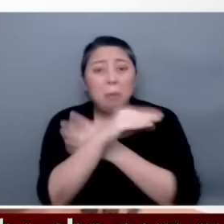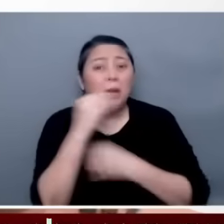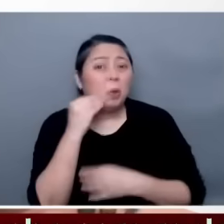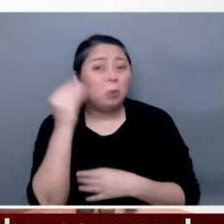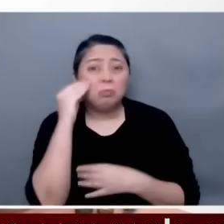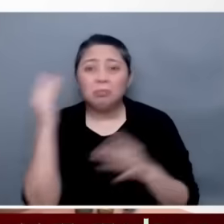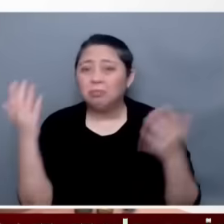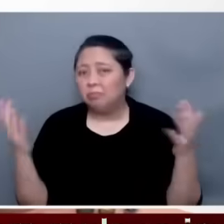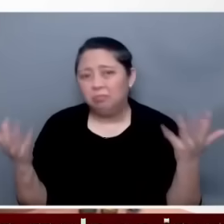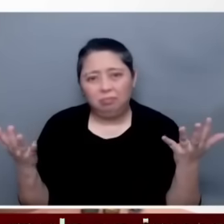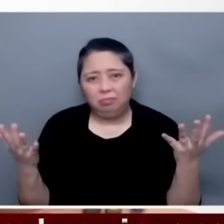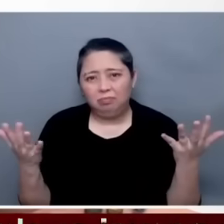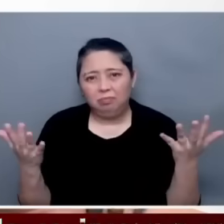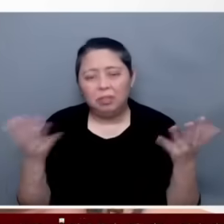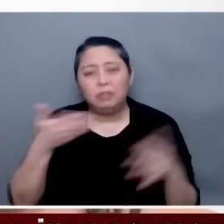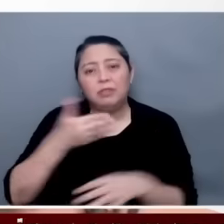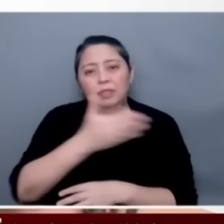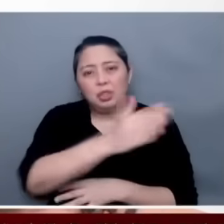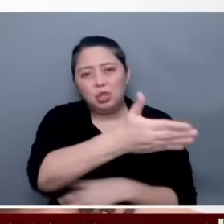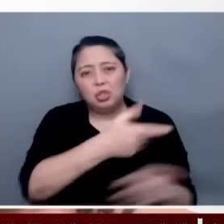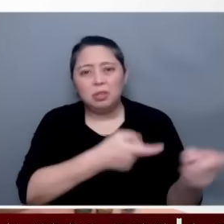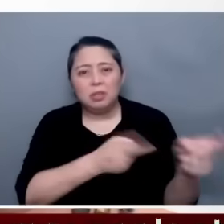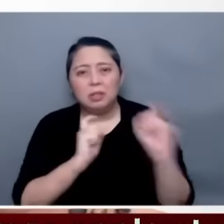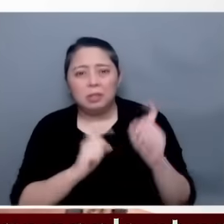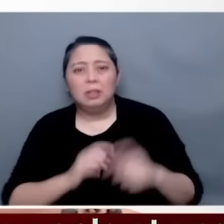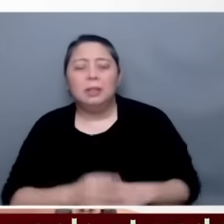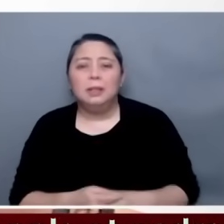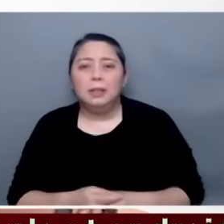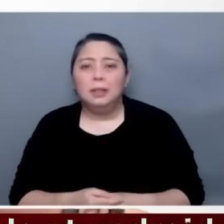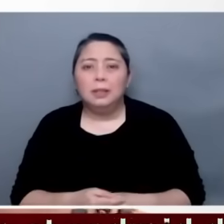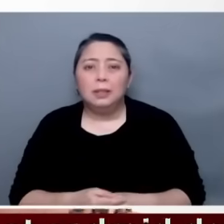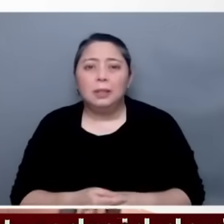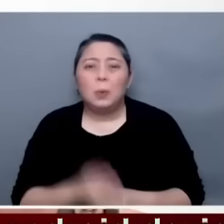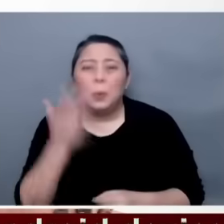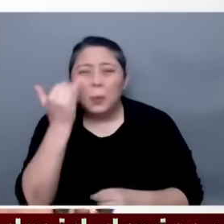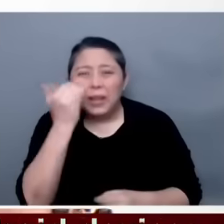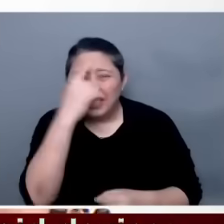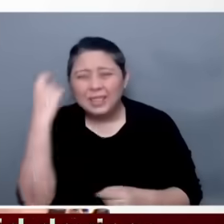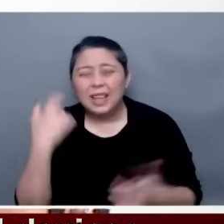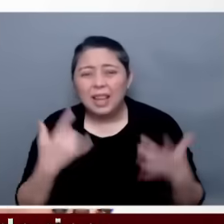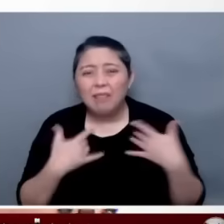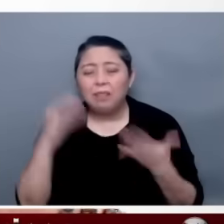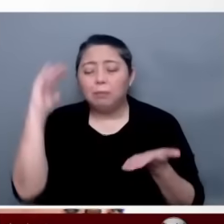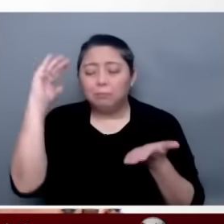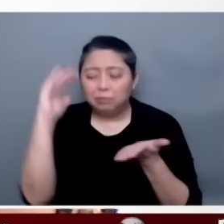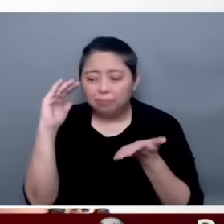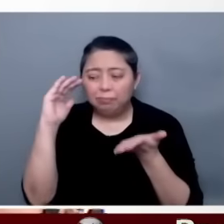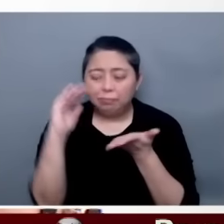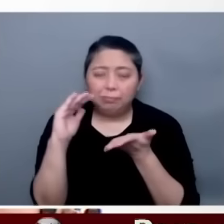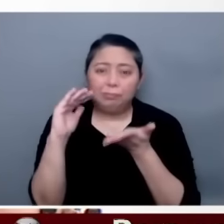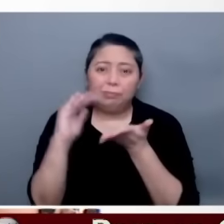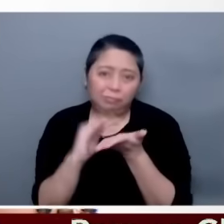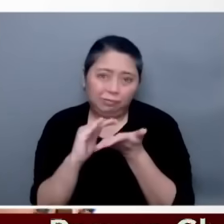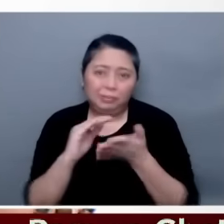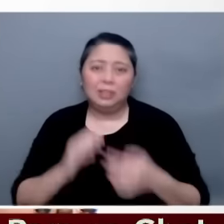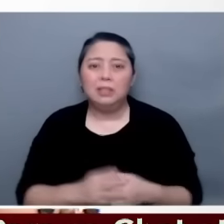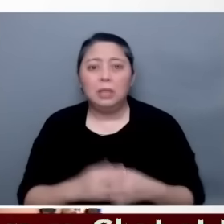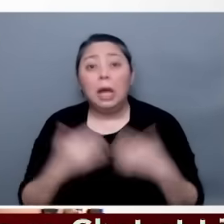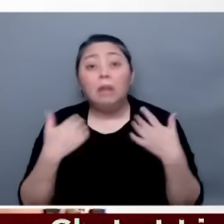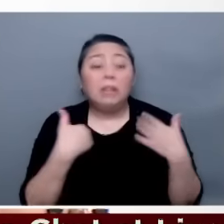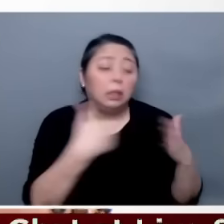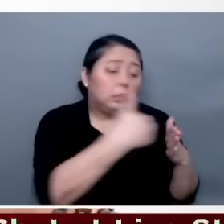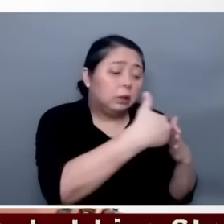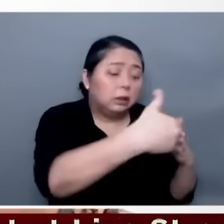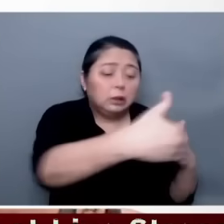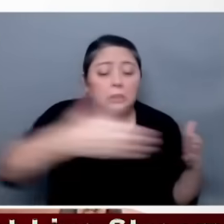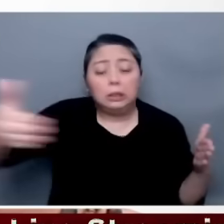kayo pumunta dito. Kaya yung isda namin talaga, hindi kumukunti na lang din nahuli namin kasi wala na kami ibang bawuran na mapuntahan. Kaya yung mga